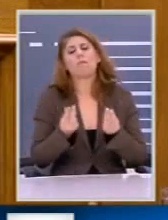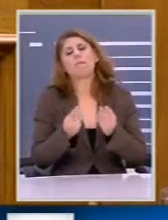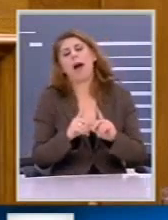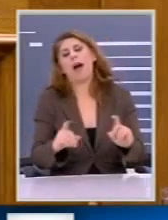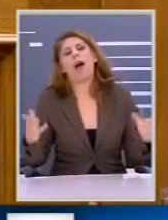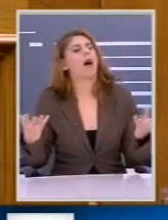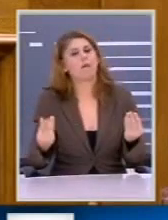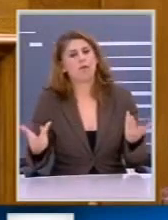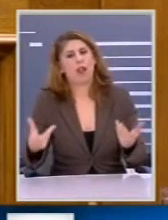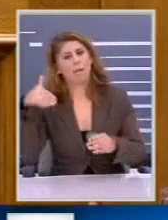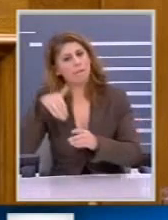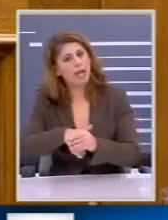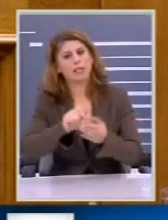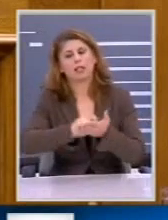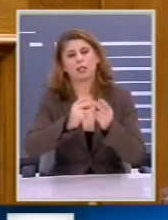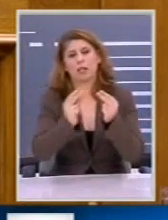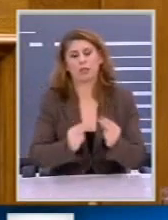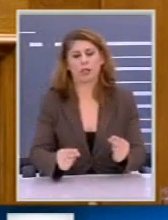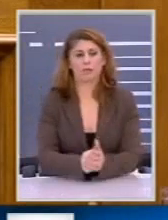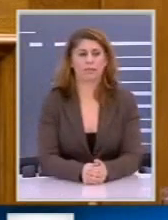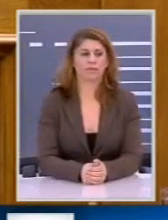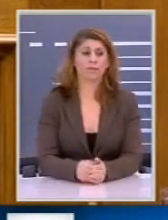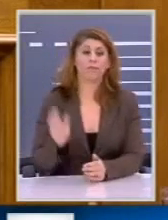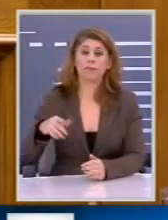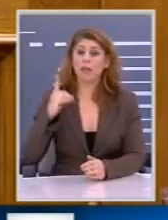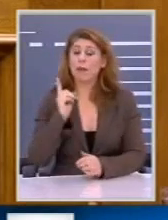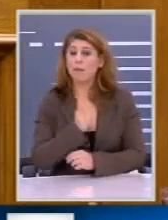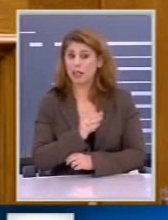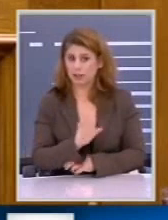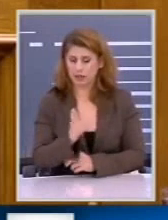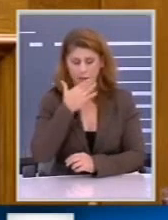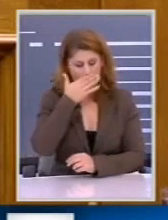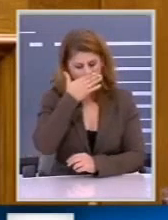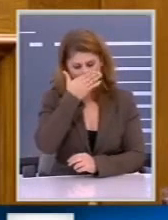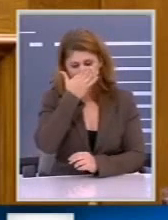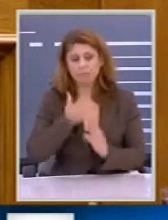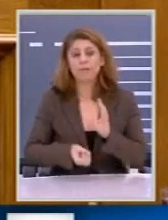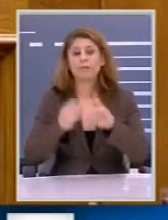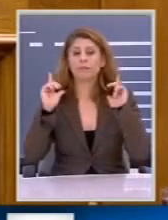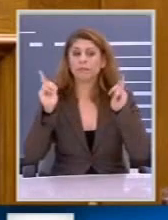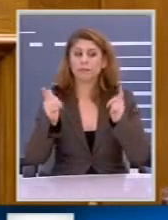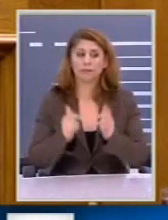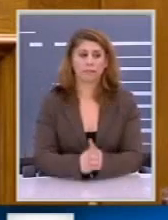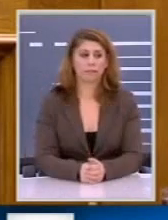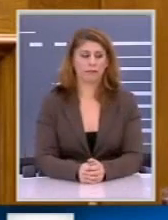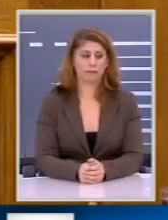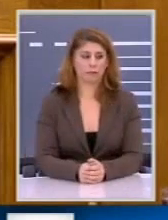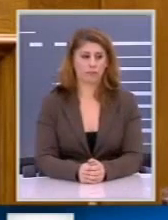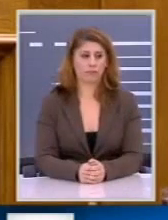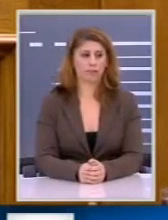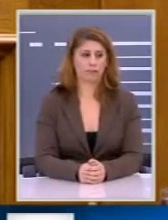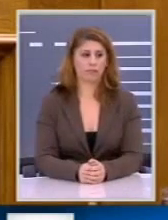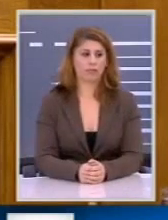πόρισμα. Τελειώνω με μια παρατήρηση. Στην αξιωματική αντιπολίτευση. Μπορώ, κύριε Πρόεδρε, ένα λεπτό